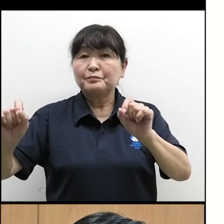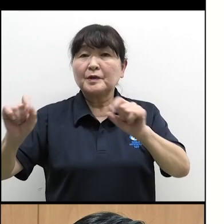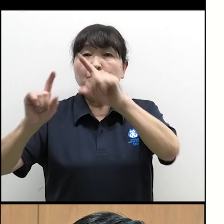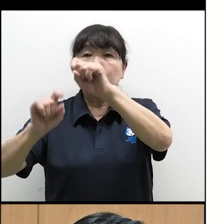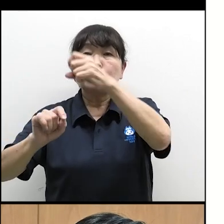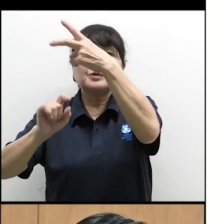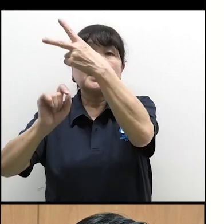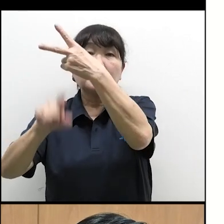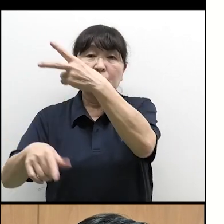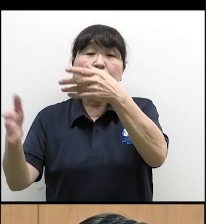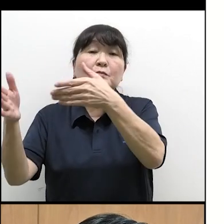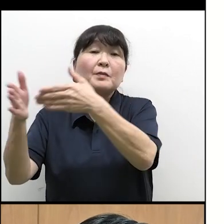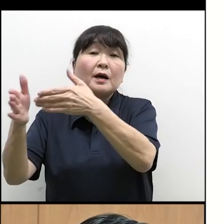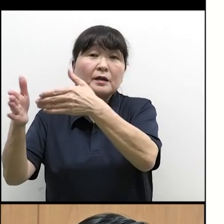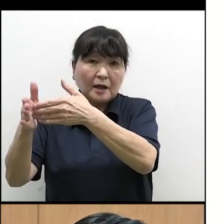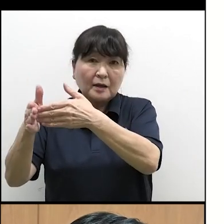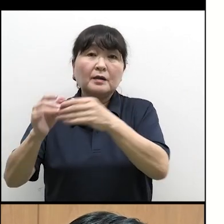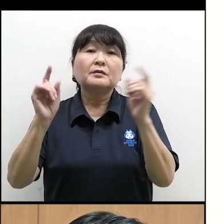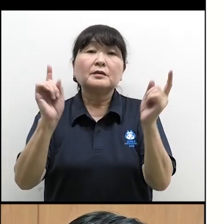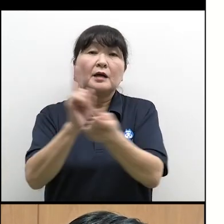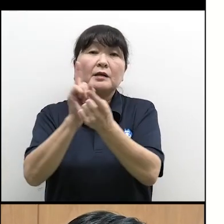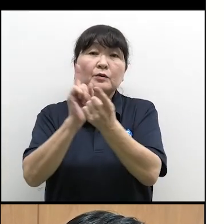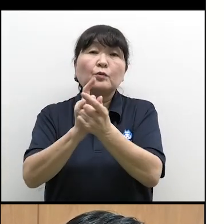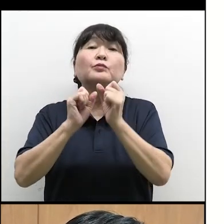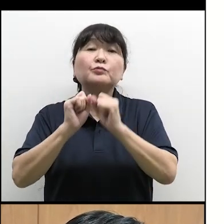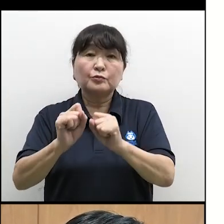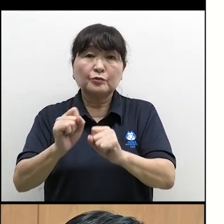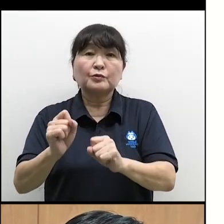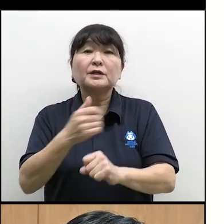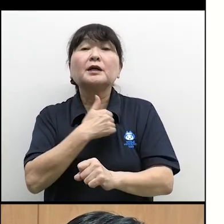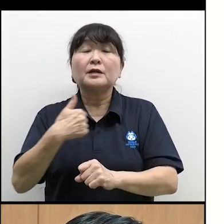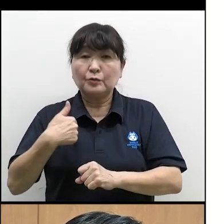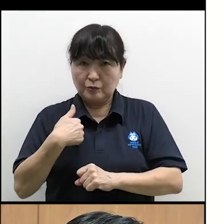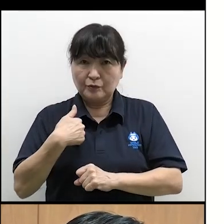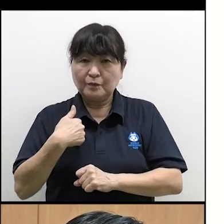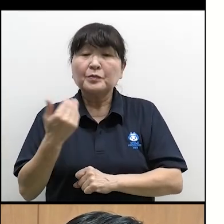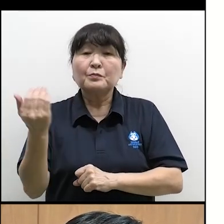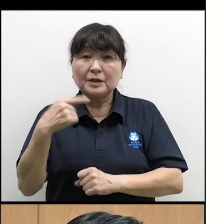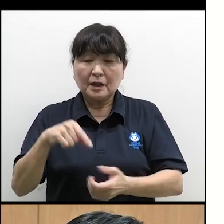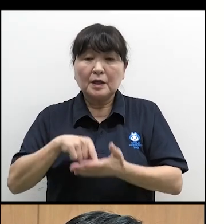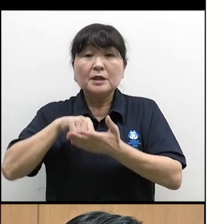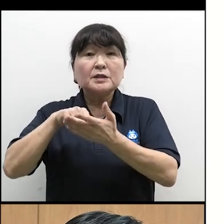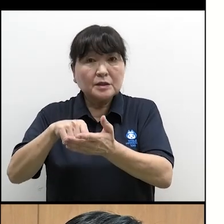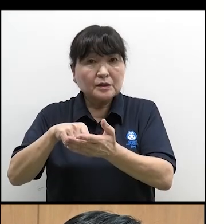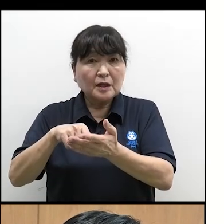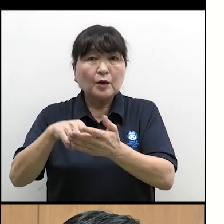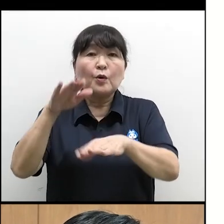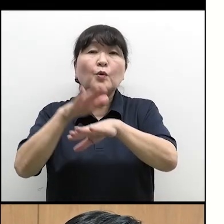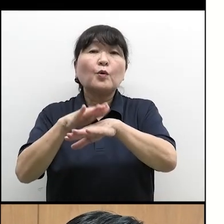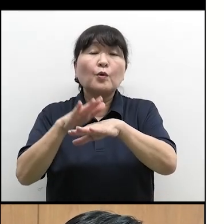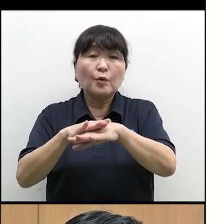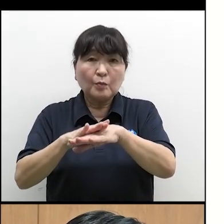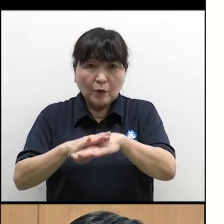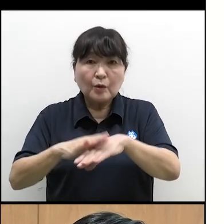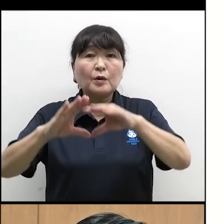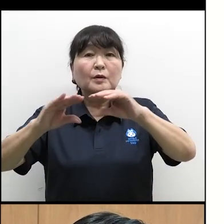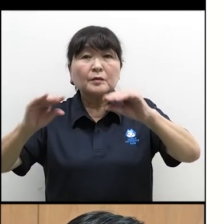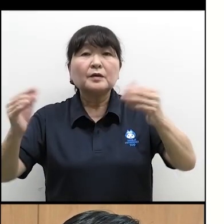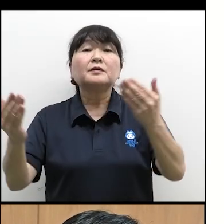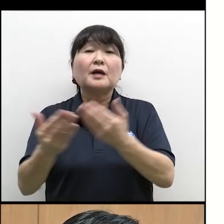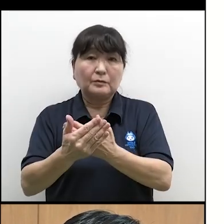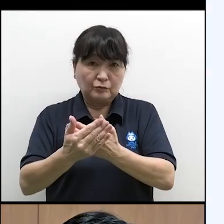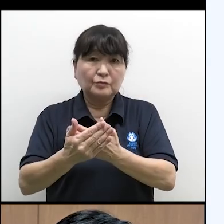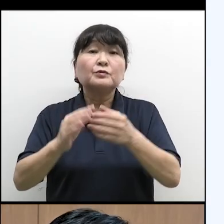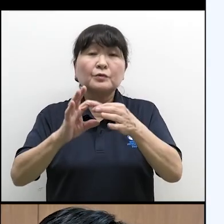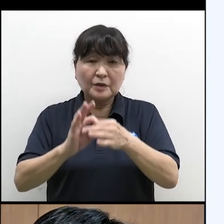実施する前直前まで申請が可能とすることで、職員のフレックスタイムの活用も